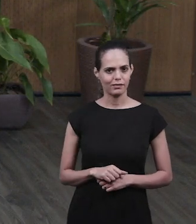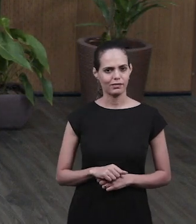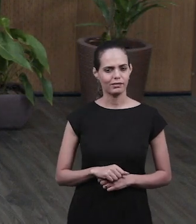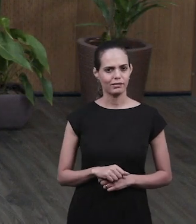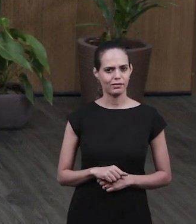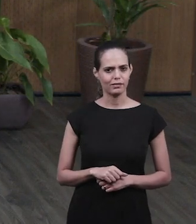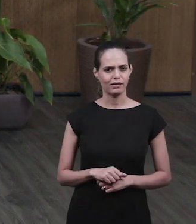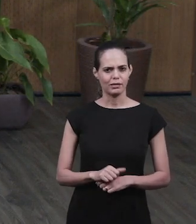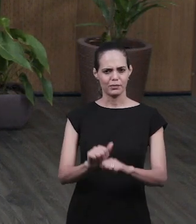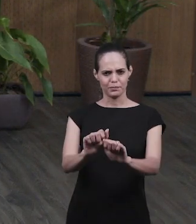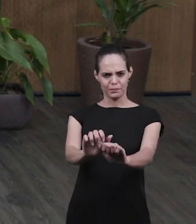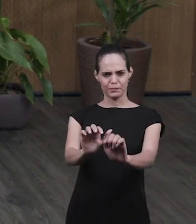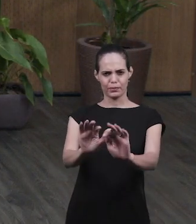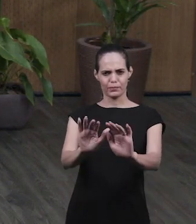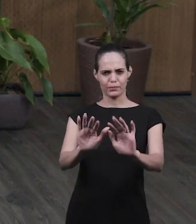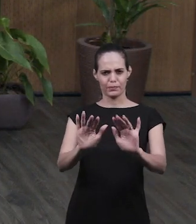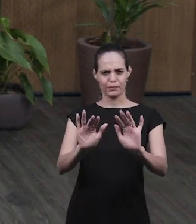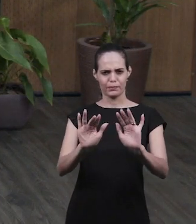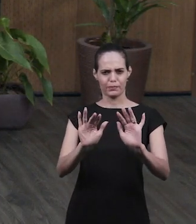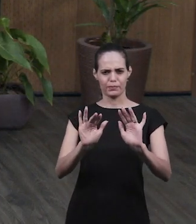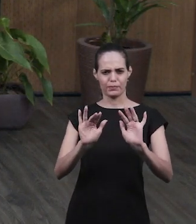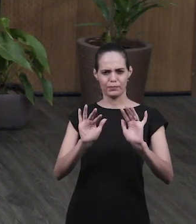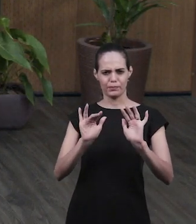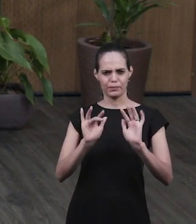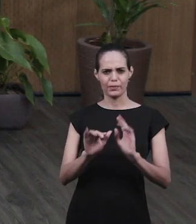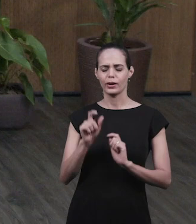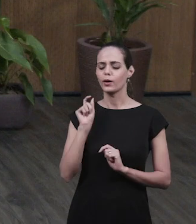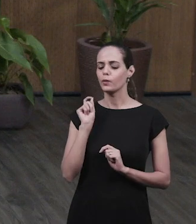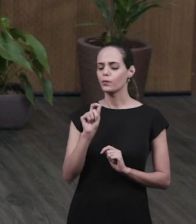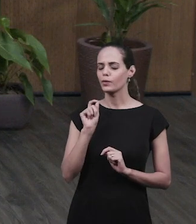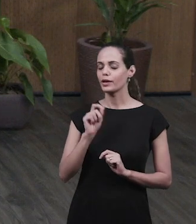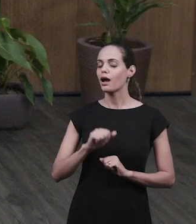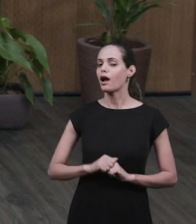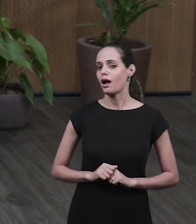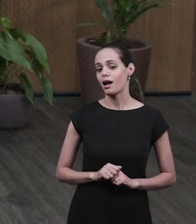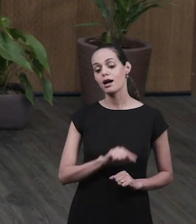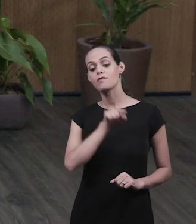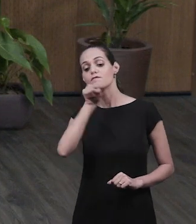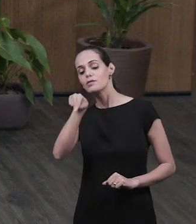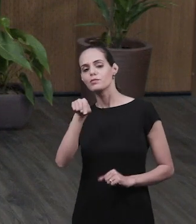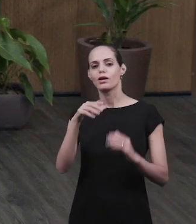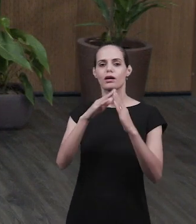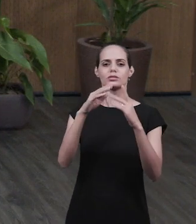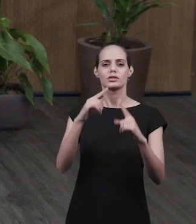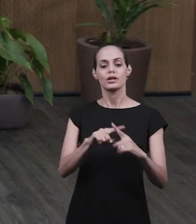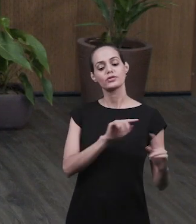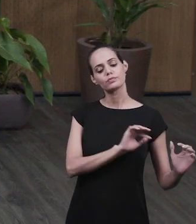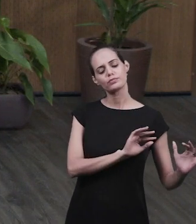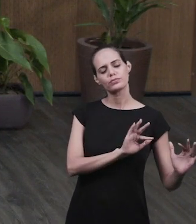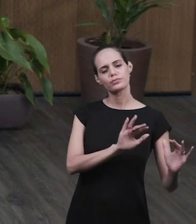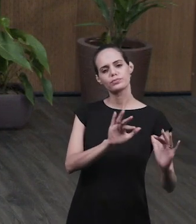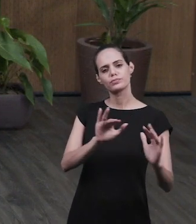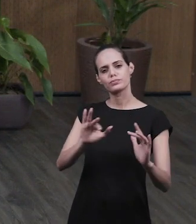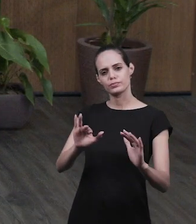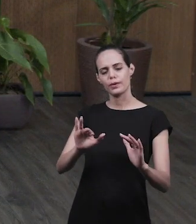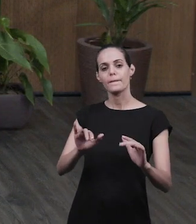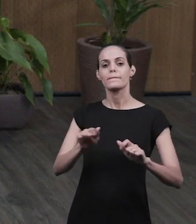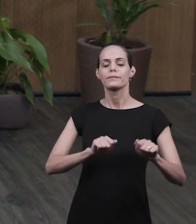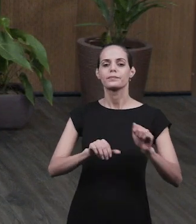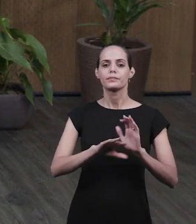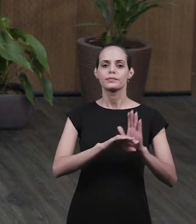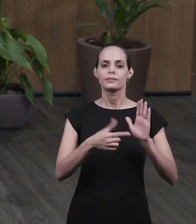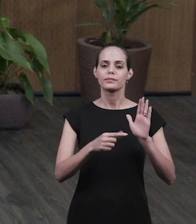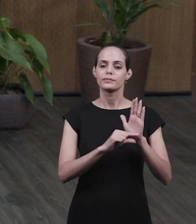foule s'est approchée de l'endroit où l'église était, réunie. Le livre de